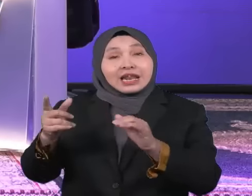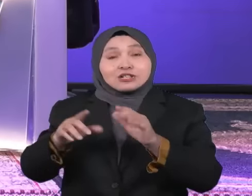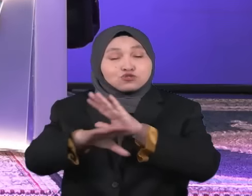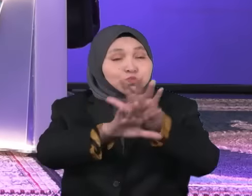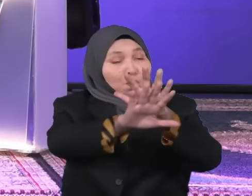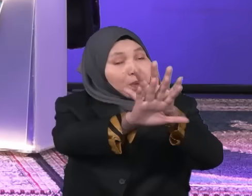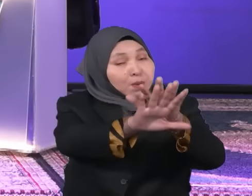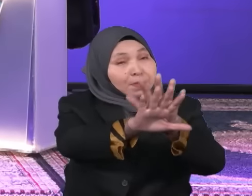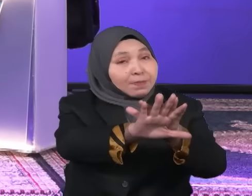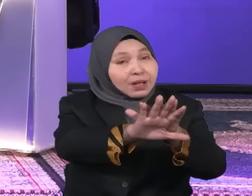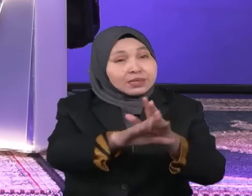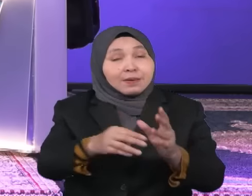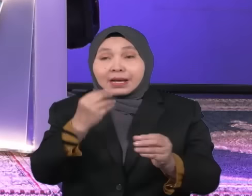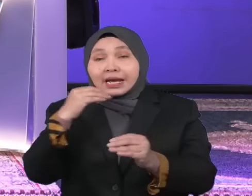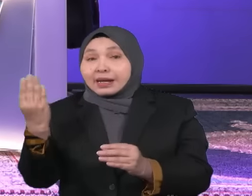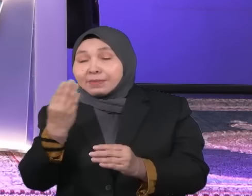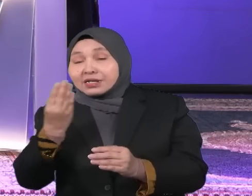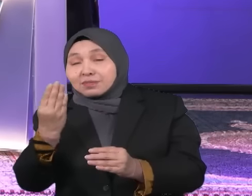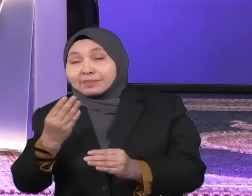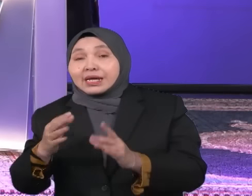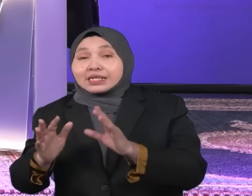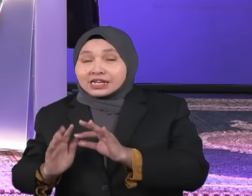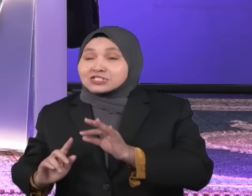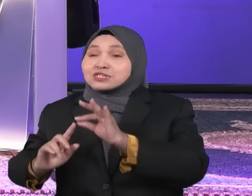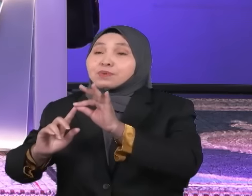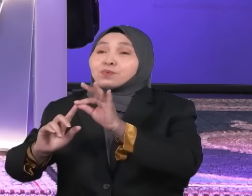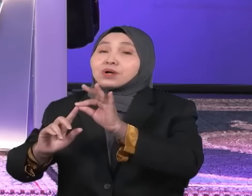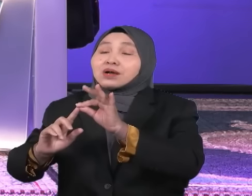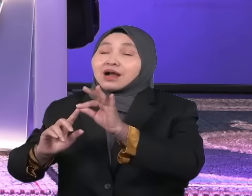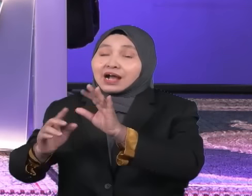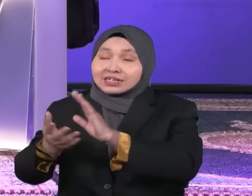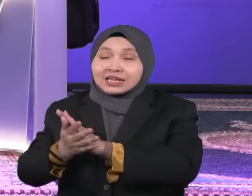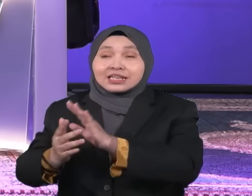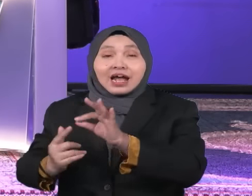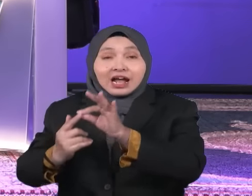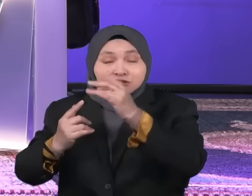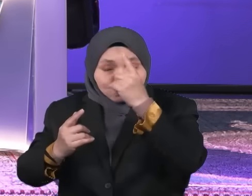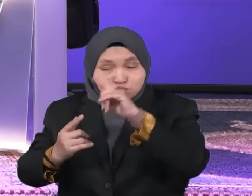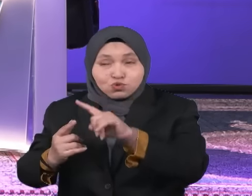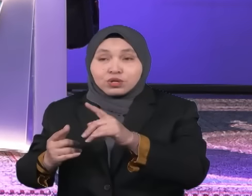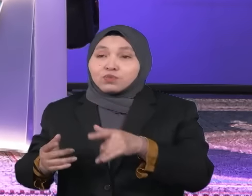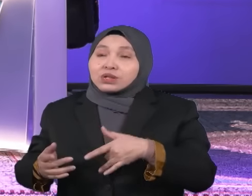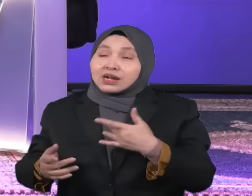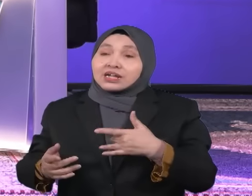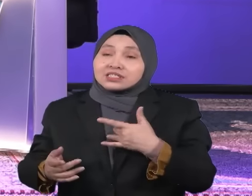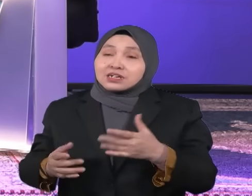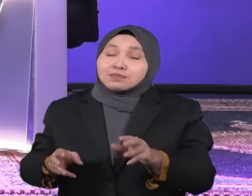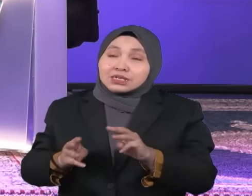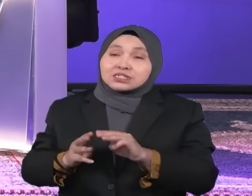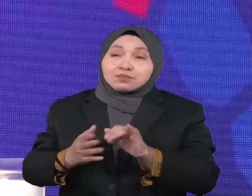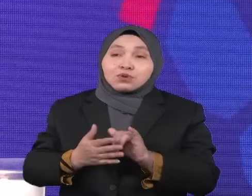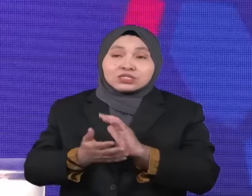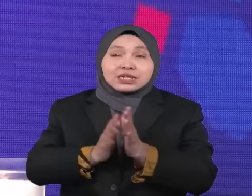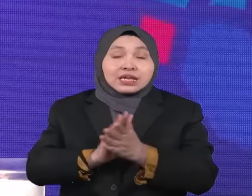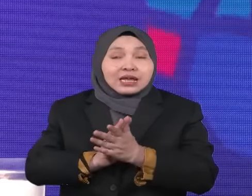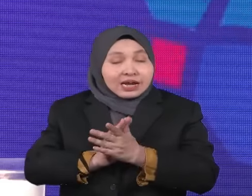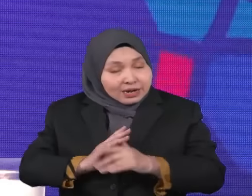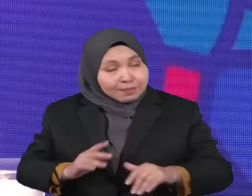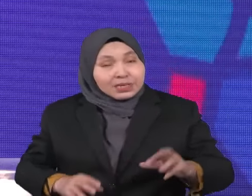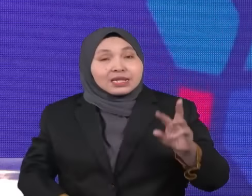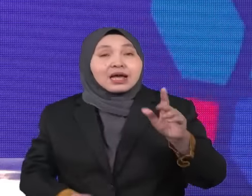ramai-ramai. Ya, makanannya biasa-biasa kan. Yang ini istimewa. Allah. Khas itu untuk mereka kita dah rasa Safas. Ha? Betul. Tambah-tambah lagi